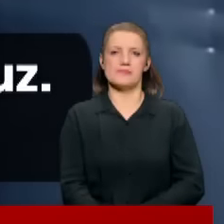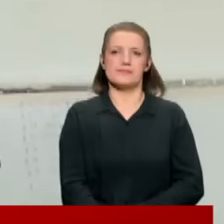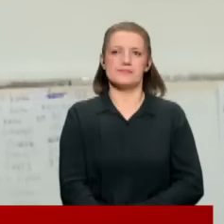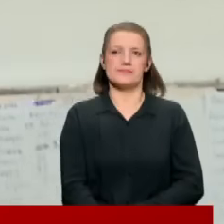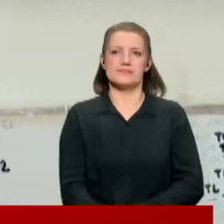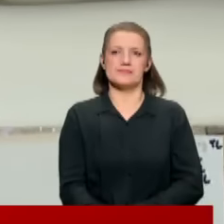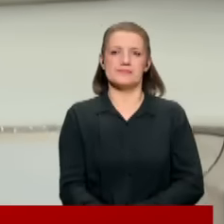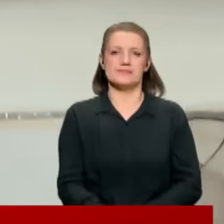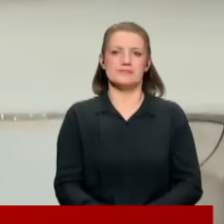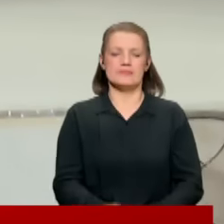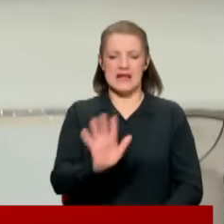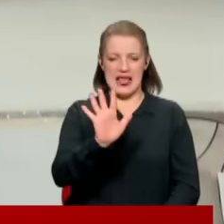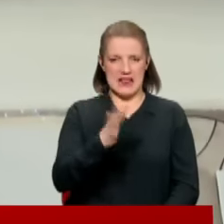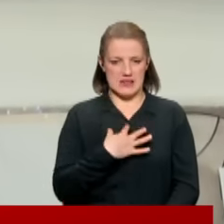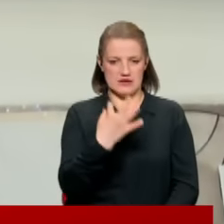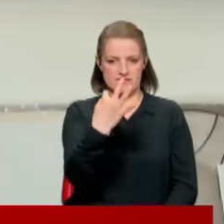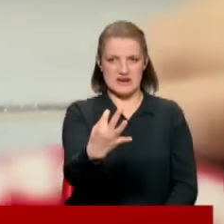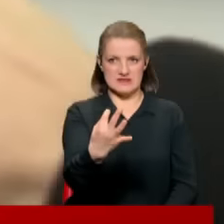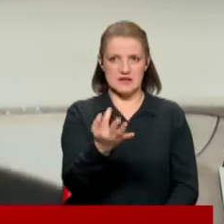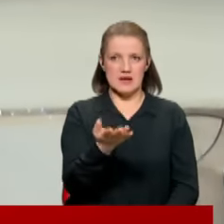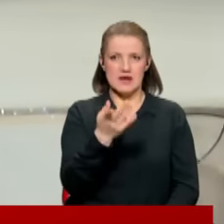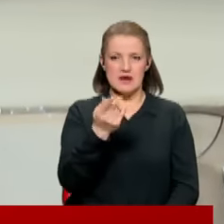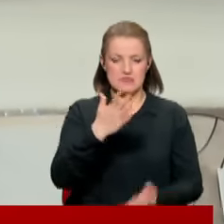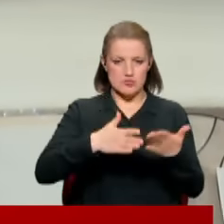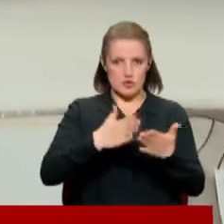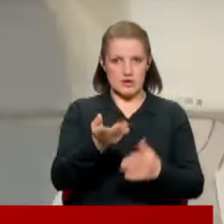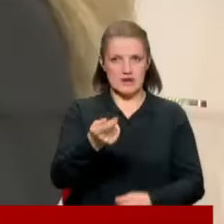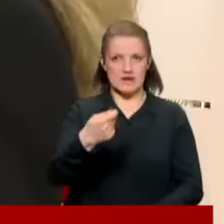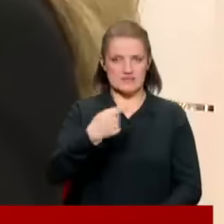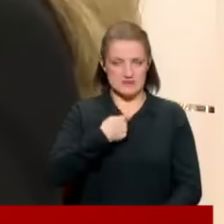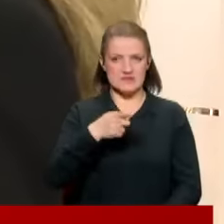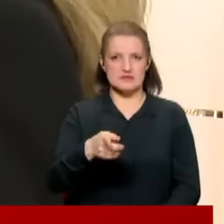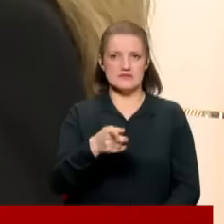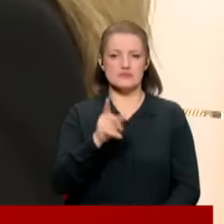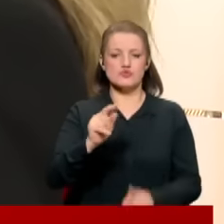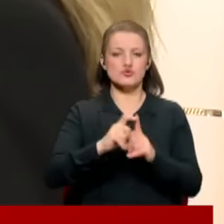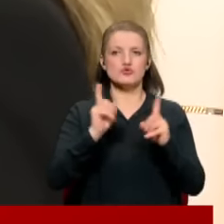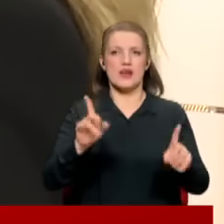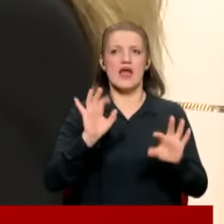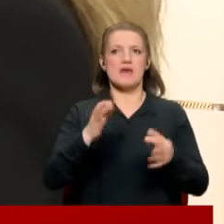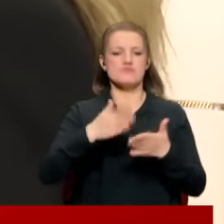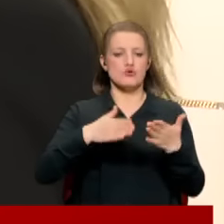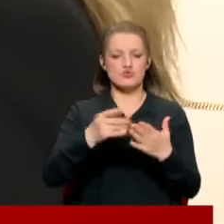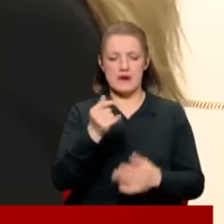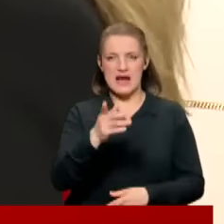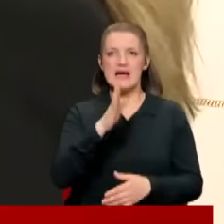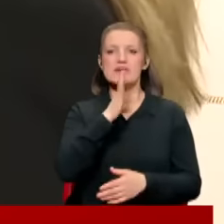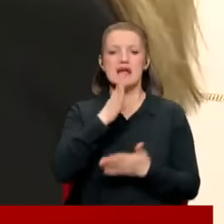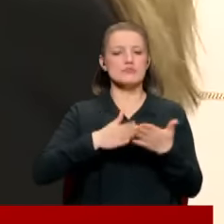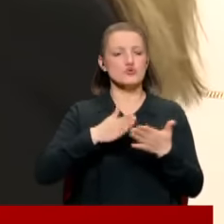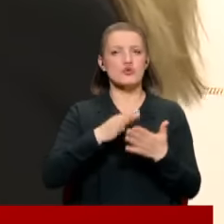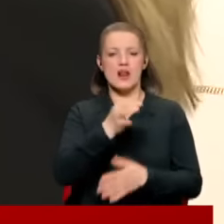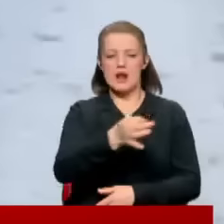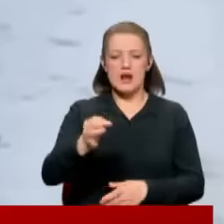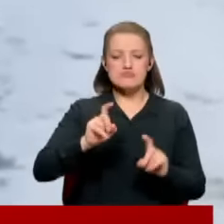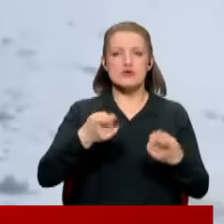insanlara ya. Ben 50 lira versem üstünü verebilir misin? Üstünü veremem. Bu dönemde özellikle hem bozuk para hem kağıt bozuk para hiçbir